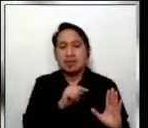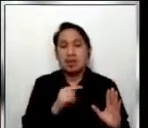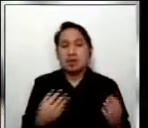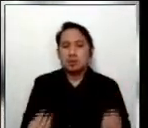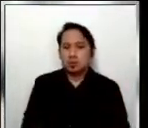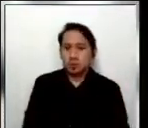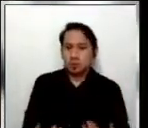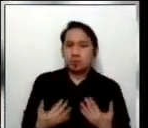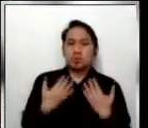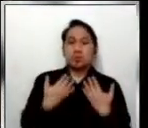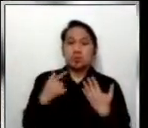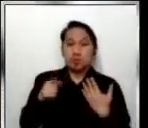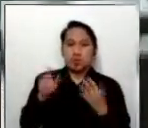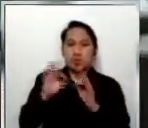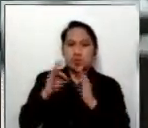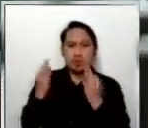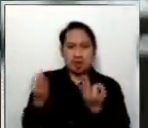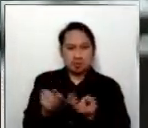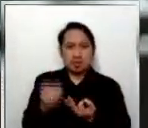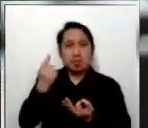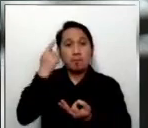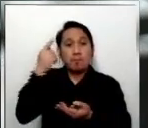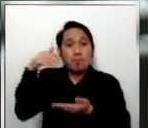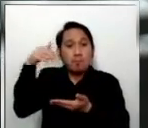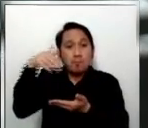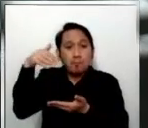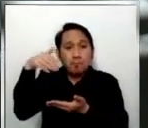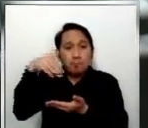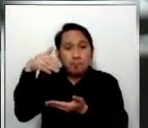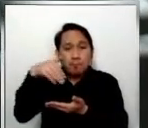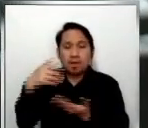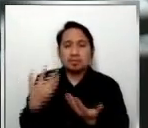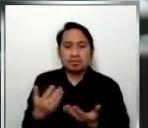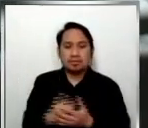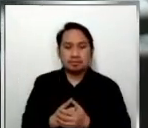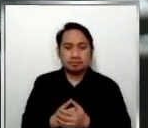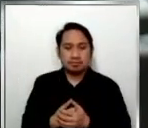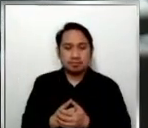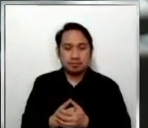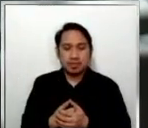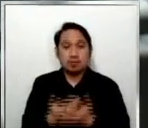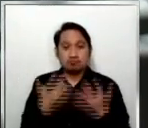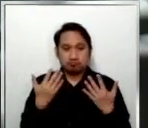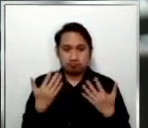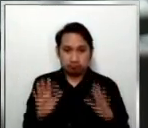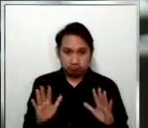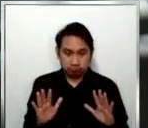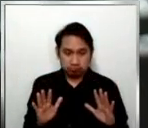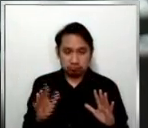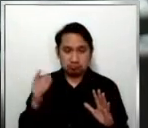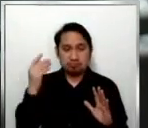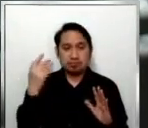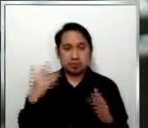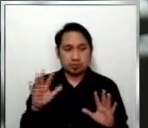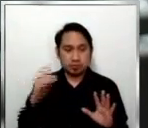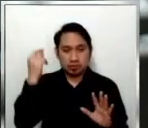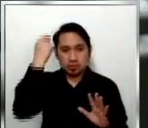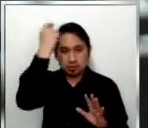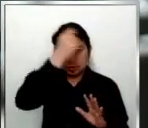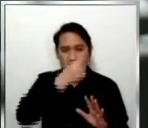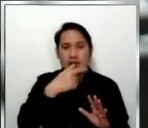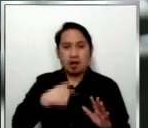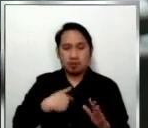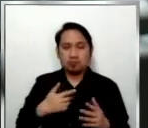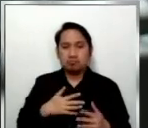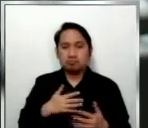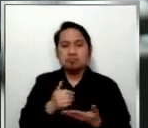pamilya sa pag-aaral. Parang po, yung nagtapos na po ako ng aaral, natutulong ko na po